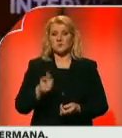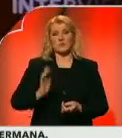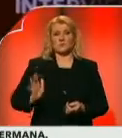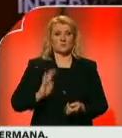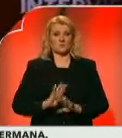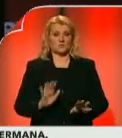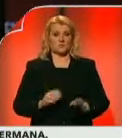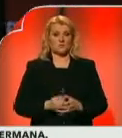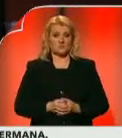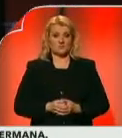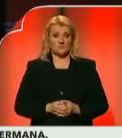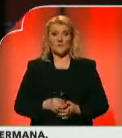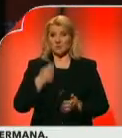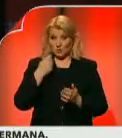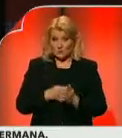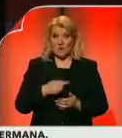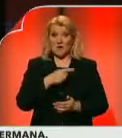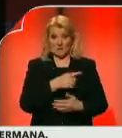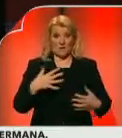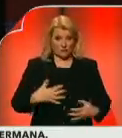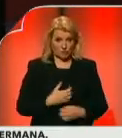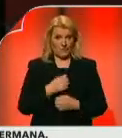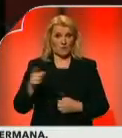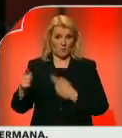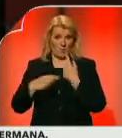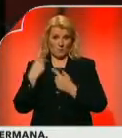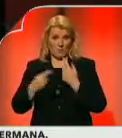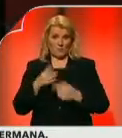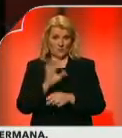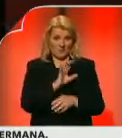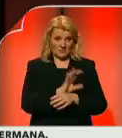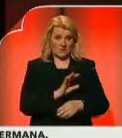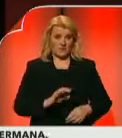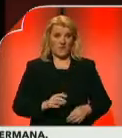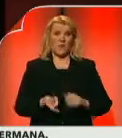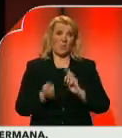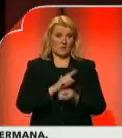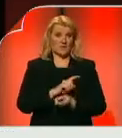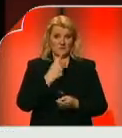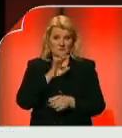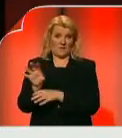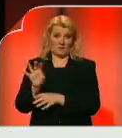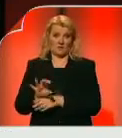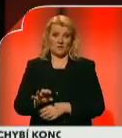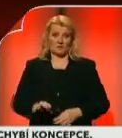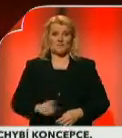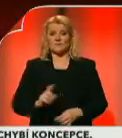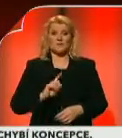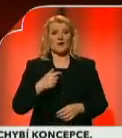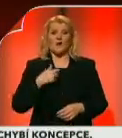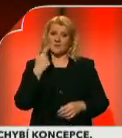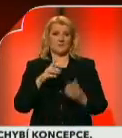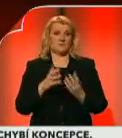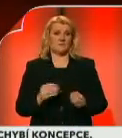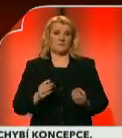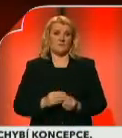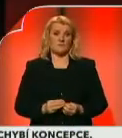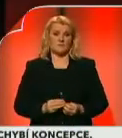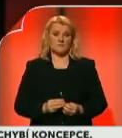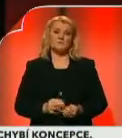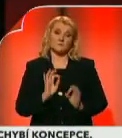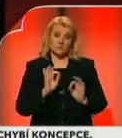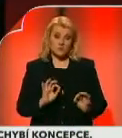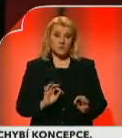nekorektní. To znamená, že vy jste naštvaný na to, co ona říká, že vaše reakce na to by byla nekorektní, podle vás nemá pravdu? Nebudu to nijak komentovat. Dobře.